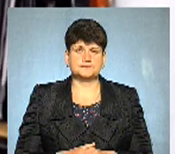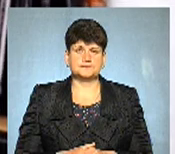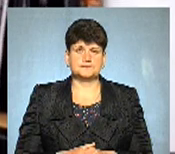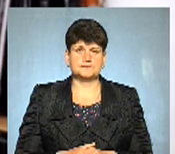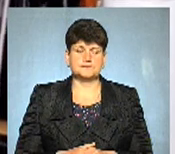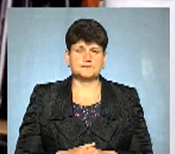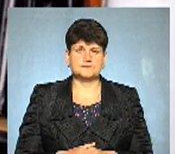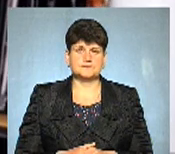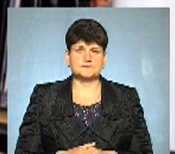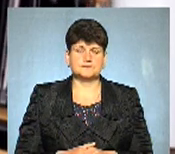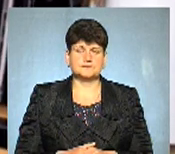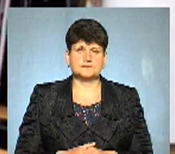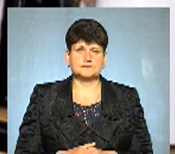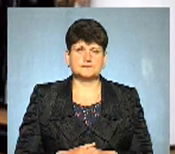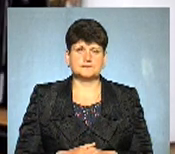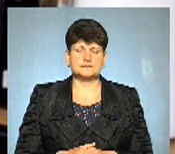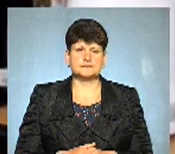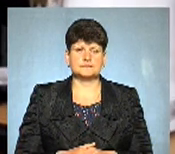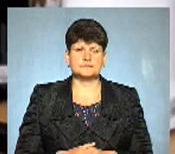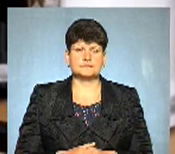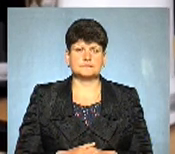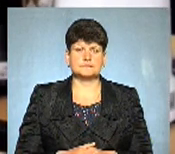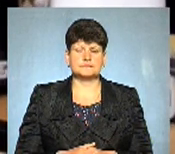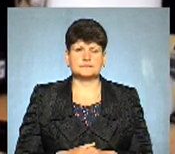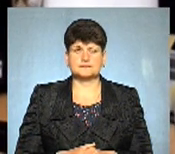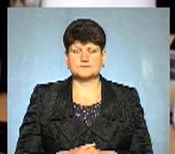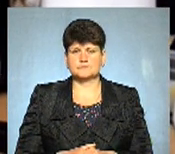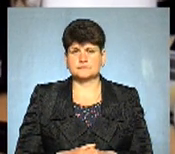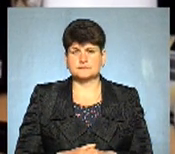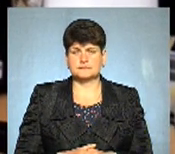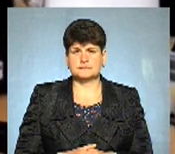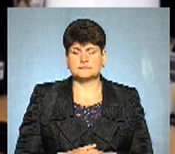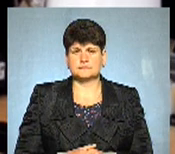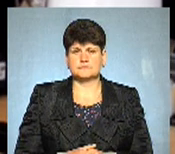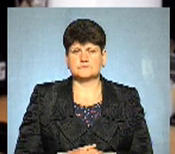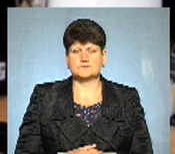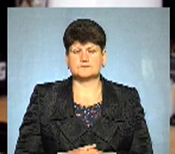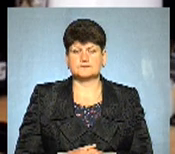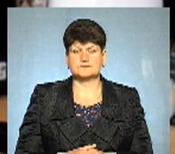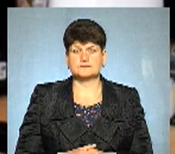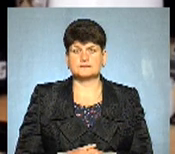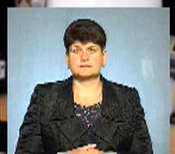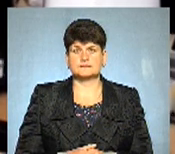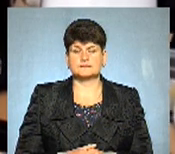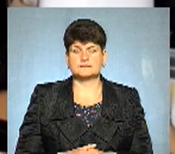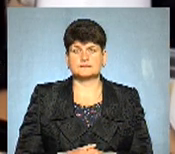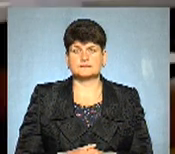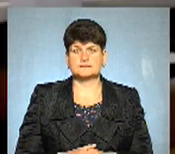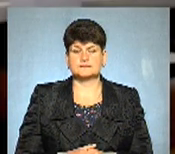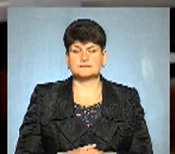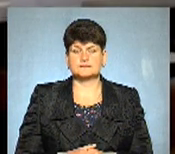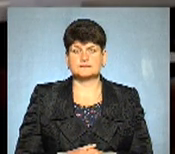Як замовити каву? Фільтр з собою. Дуже